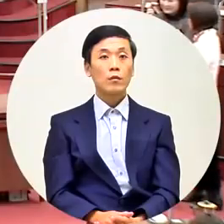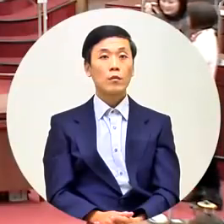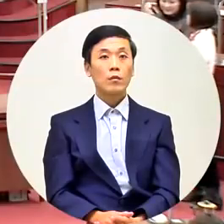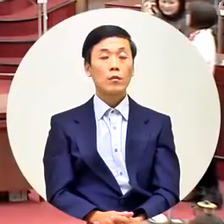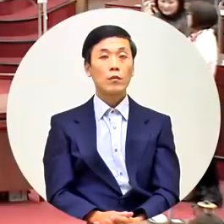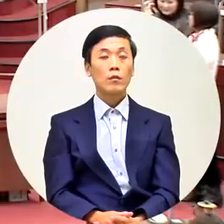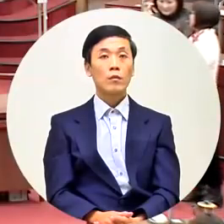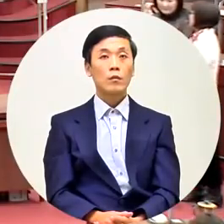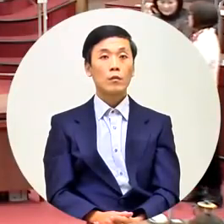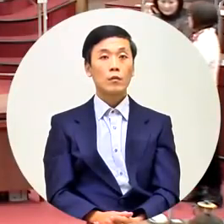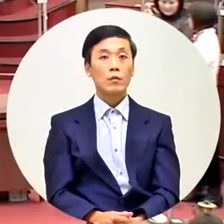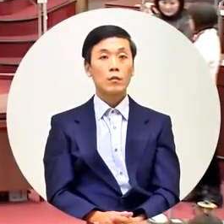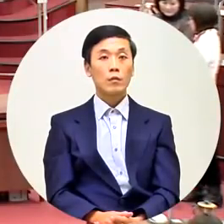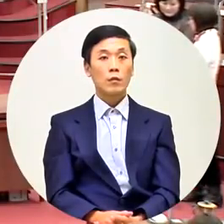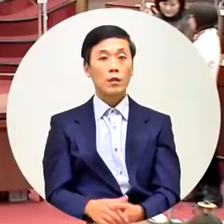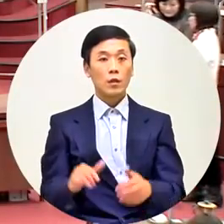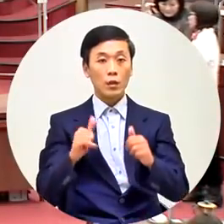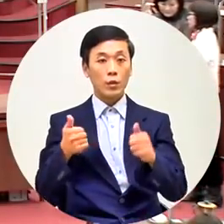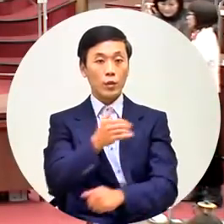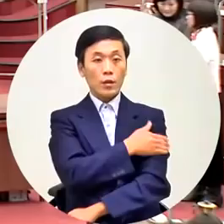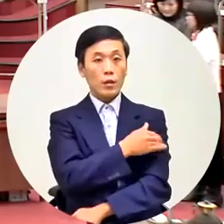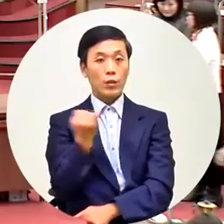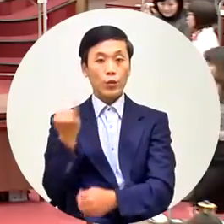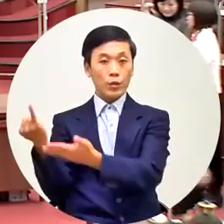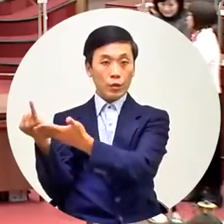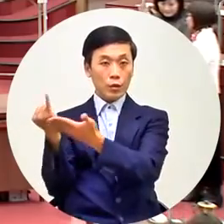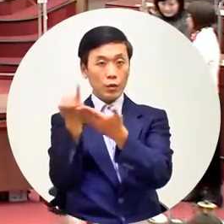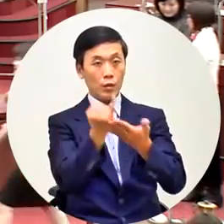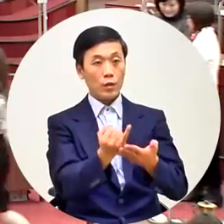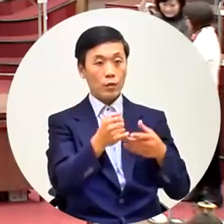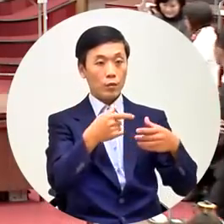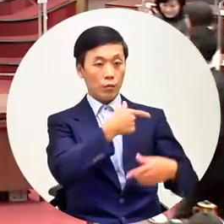请陈美雅议员领取选票。